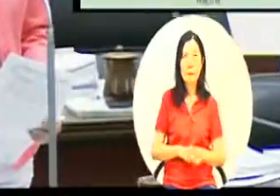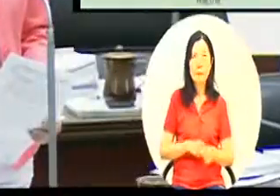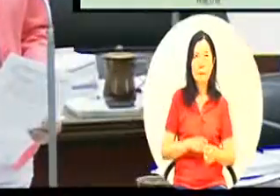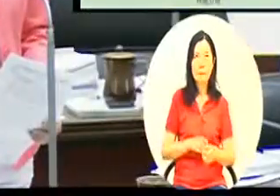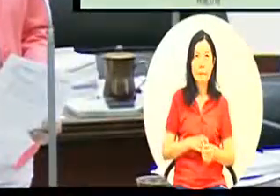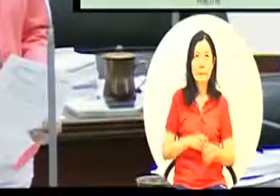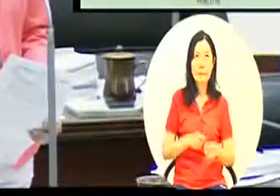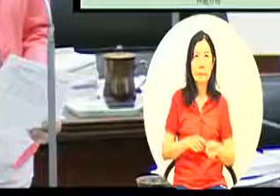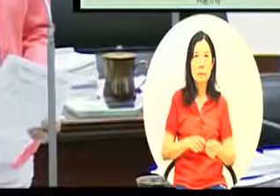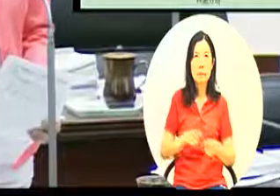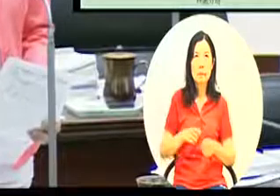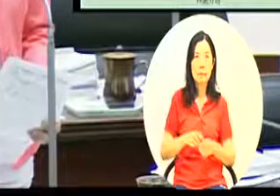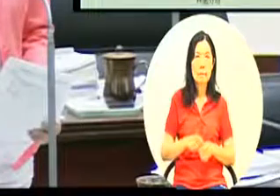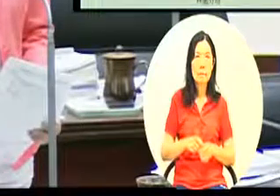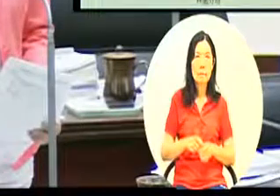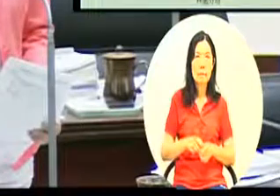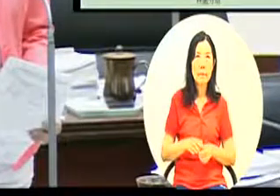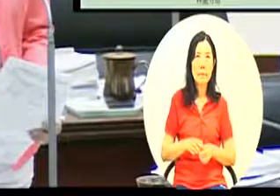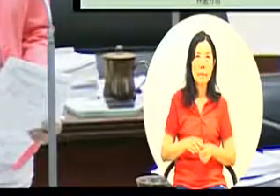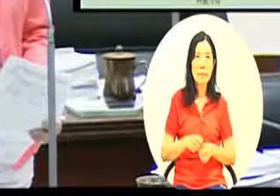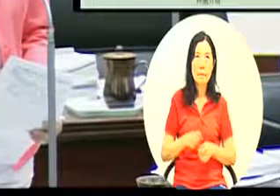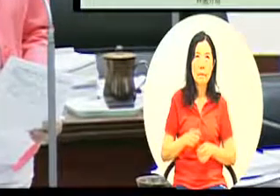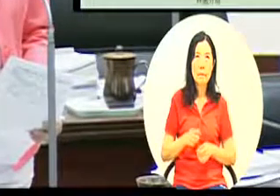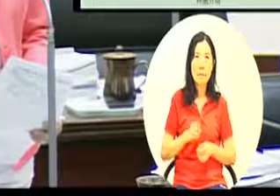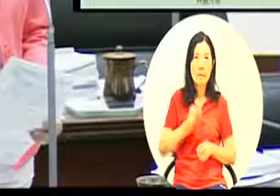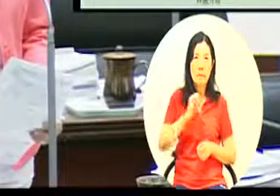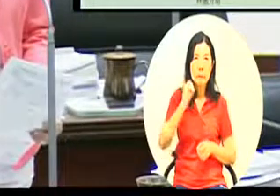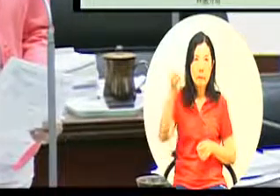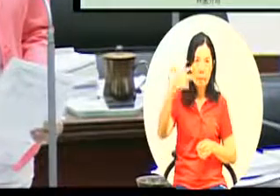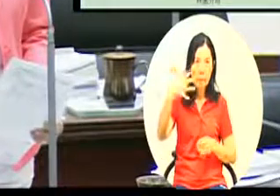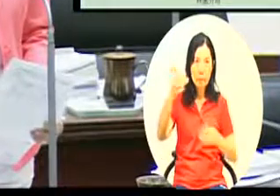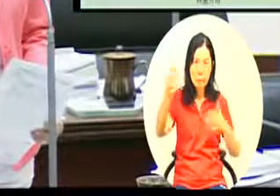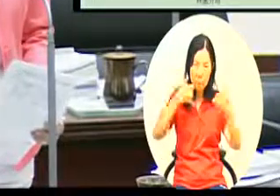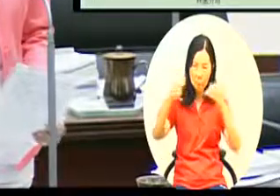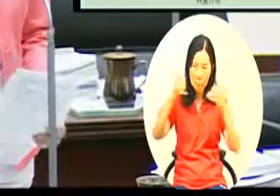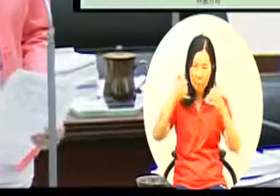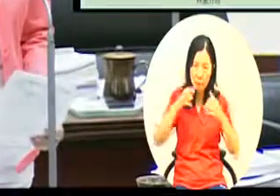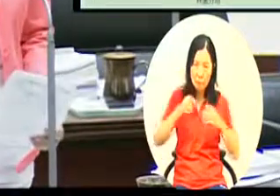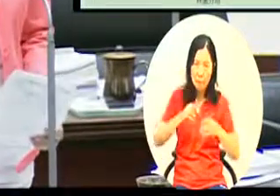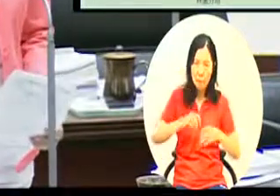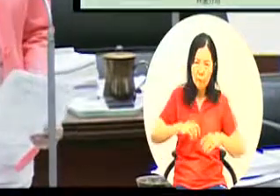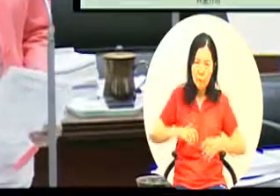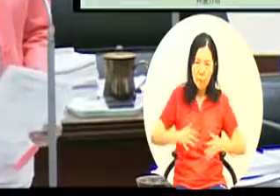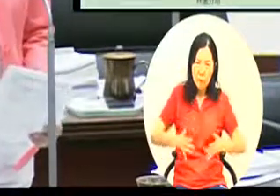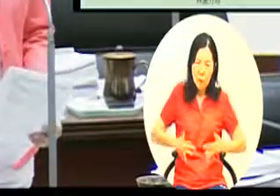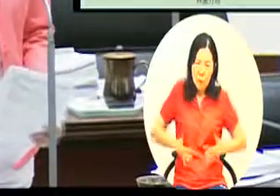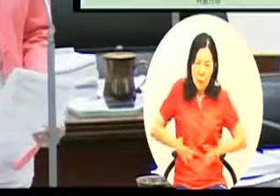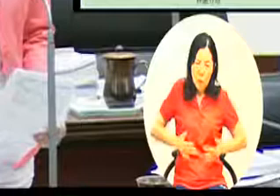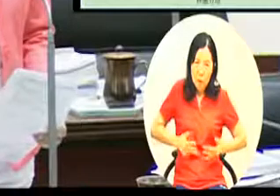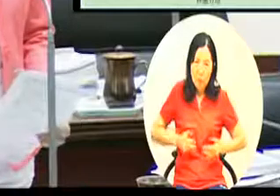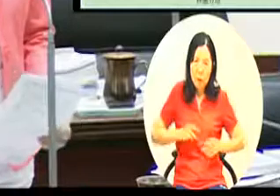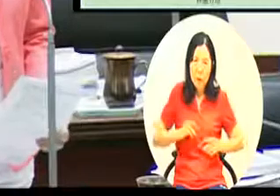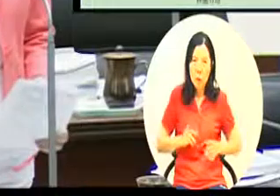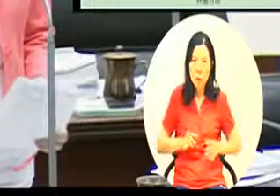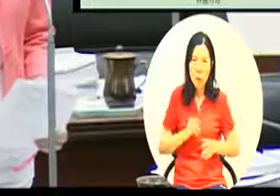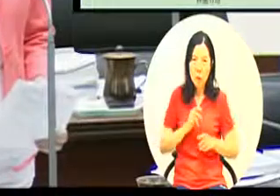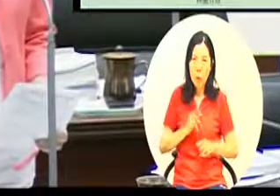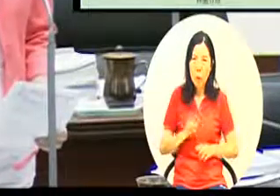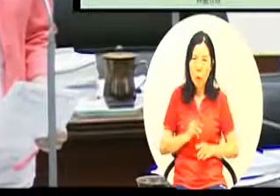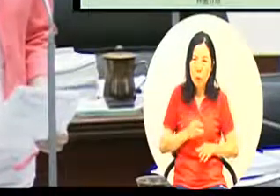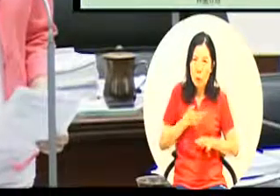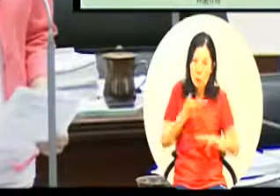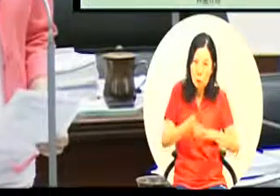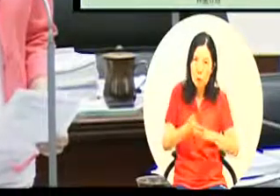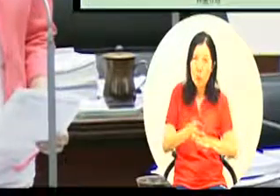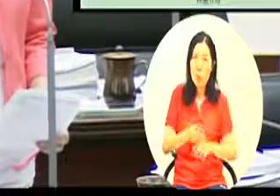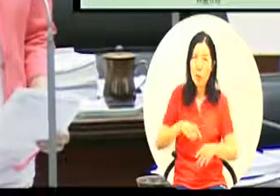呢接到一种接获报案呢，他们真的是要绷紧神经，然后全心全力的去